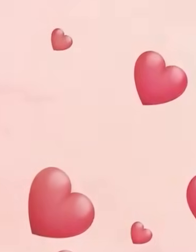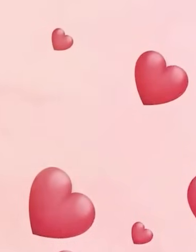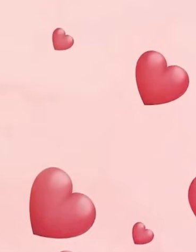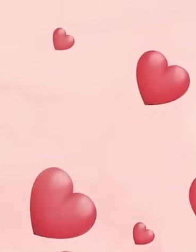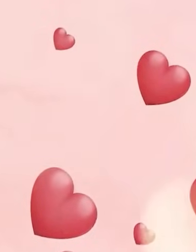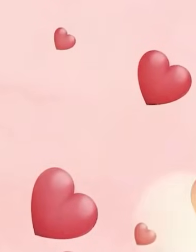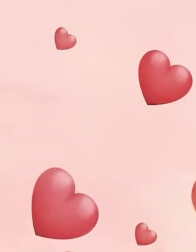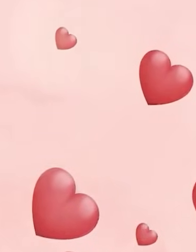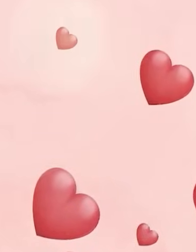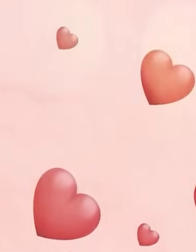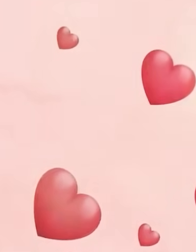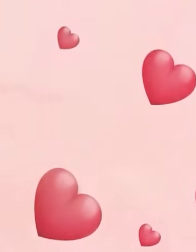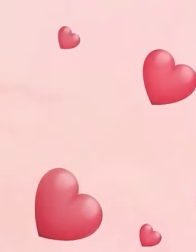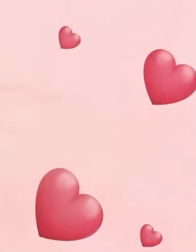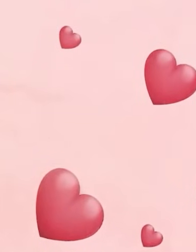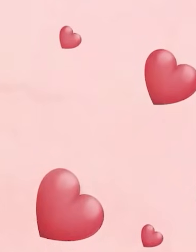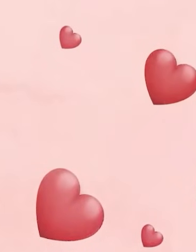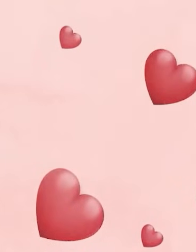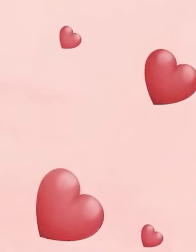박수로 고맙습니다.